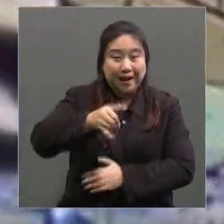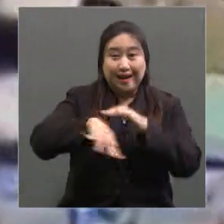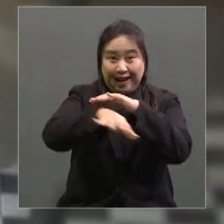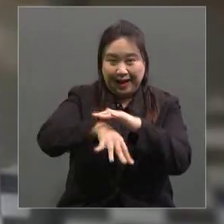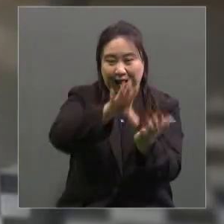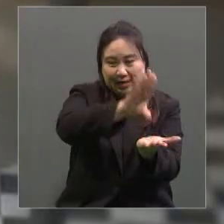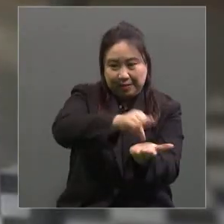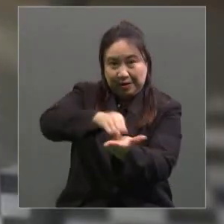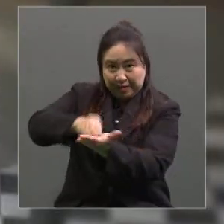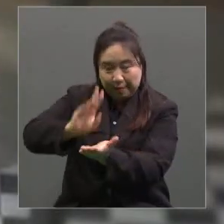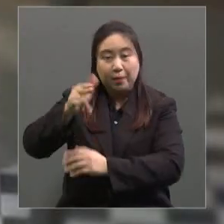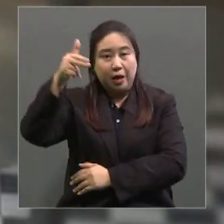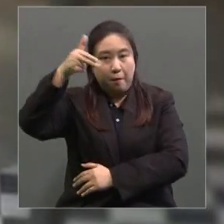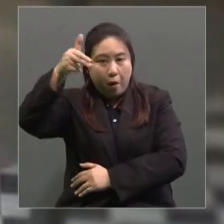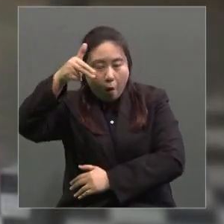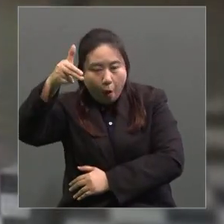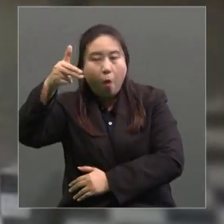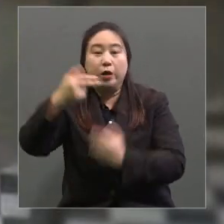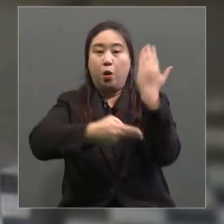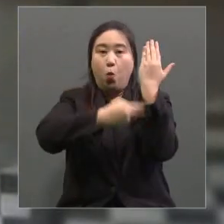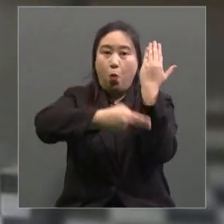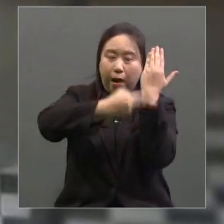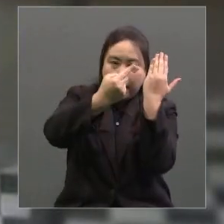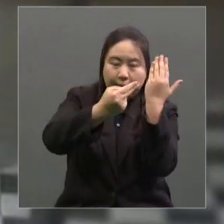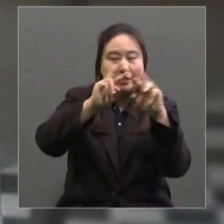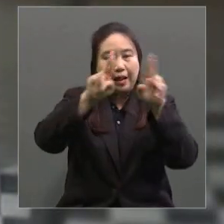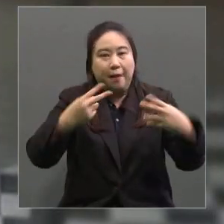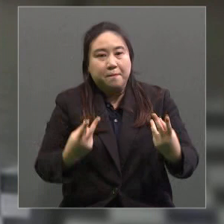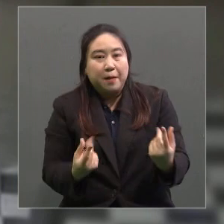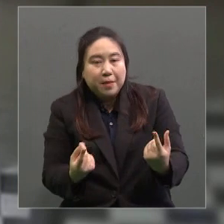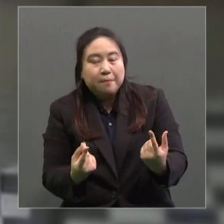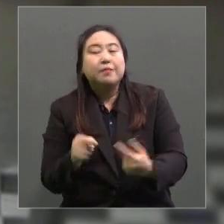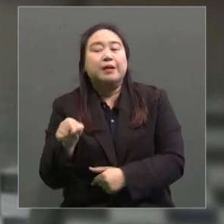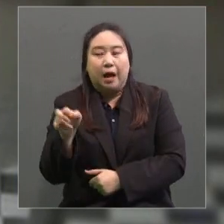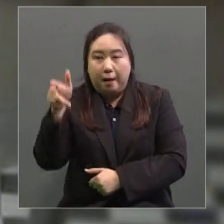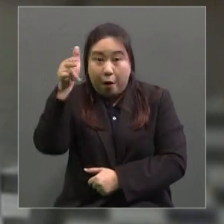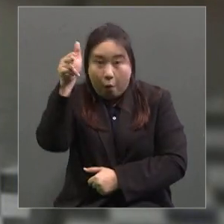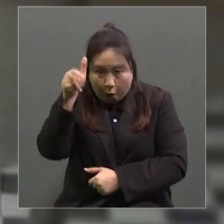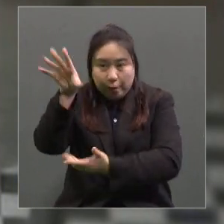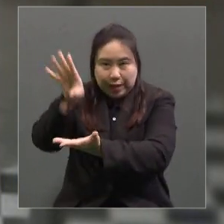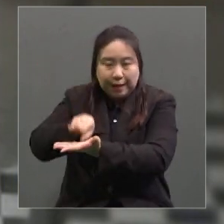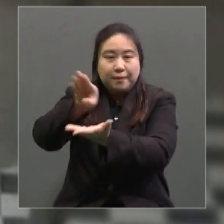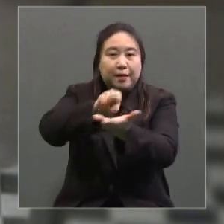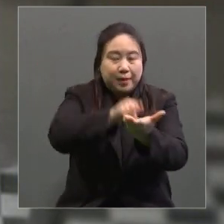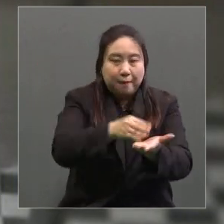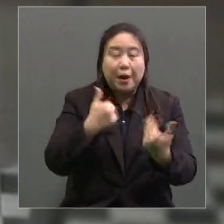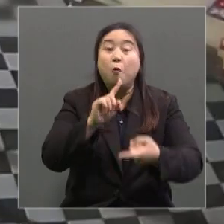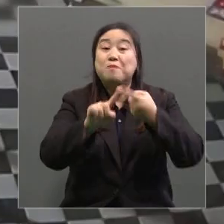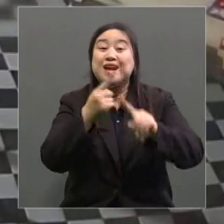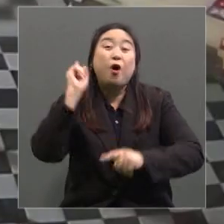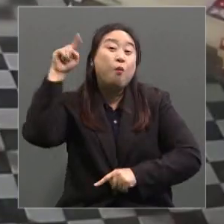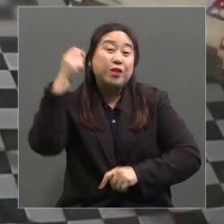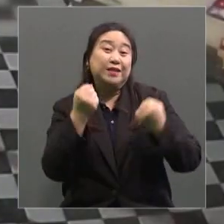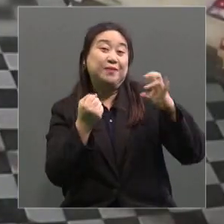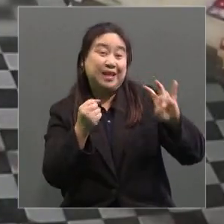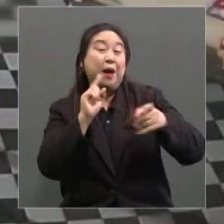างๆไม่ว่าจะเป็นภาพจากกล้องวงจรปิดทั้งที่โรงแรมที่สถานบันเทิงที่ทั้งสองคนได้เจอกันการสอบปากคำเพื่อนของเด็กนะคะ